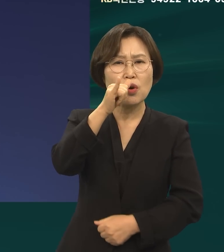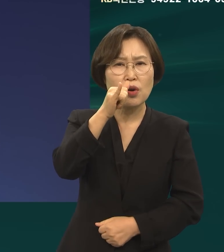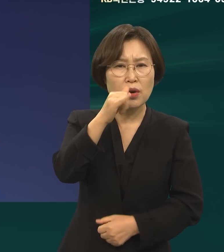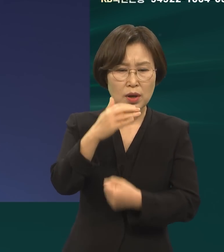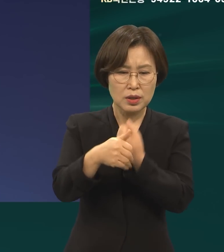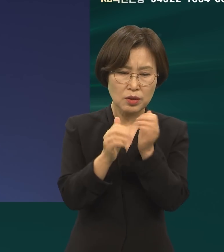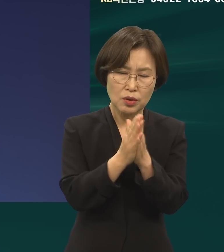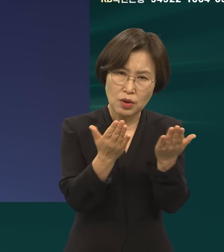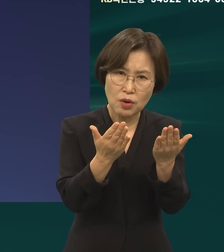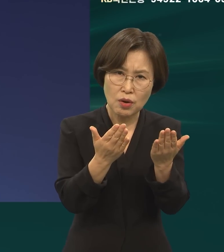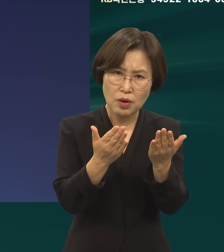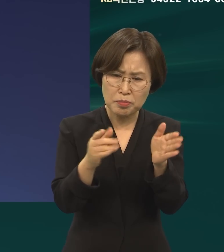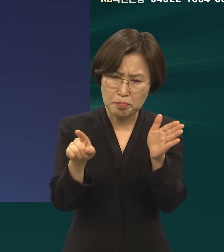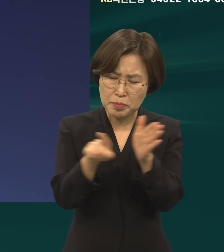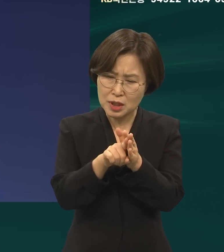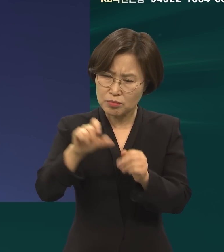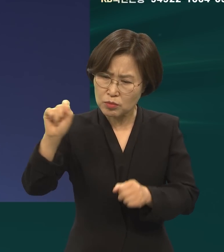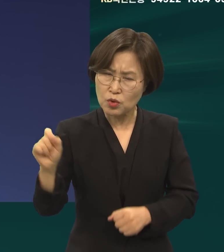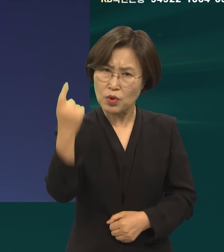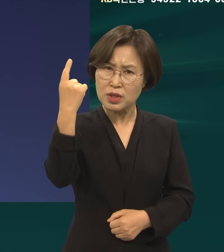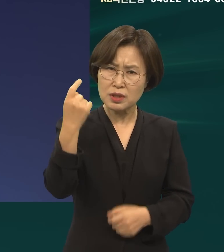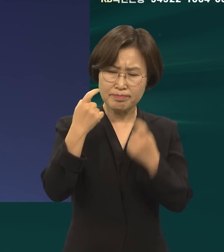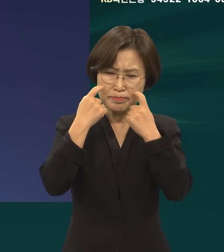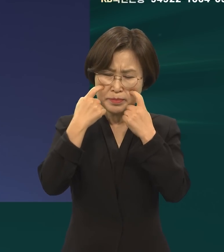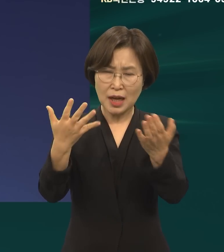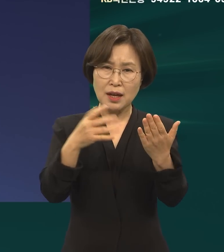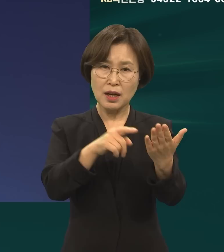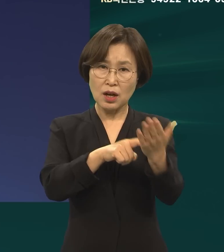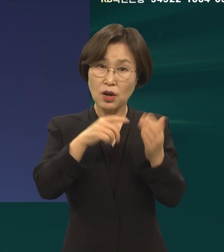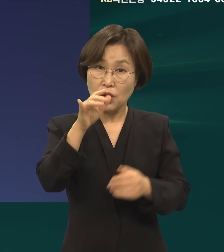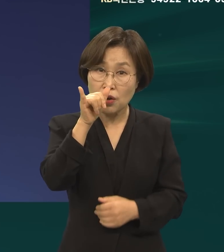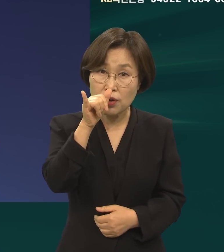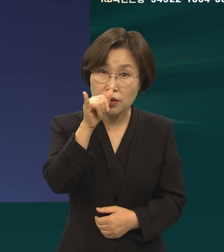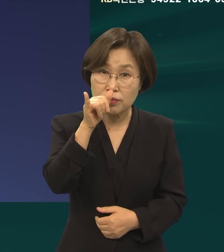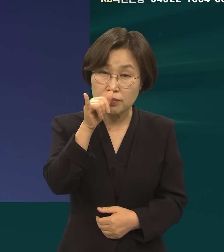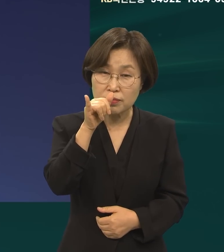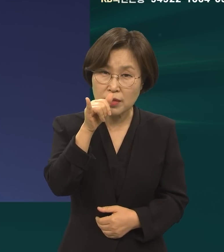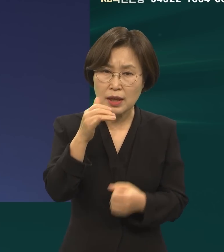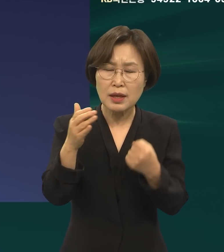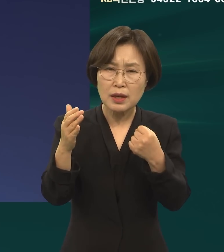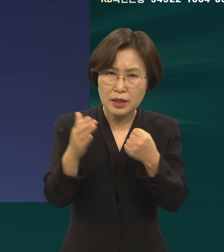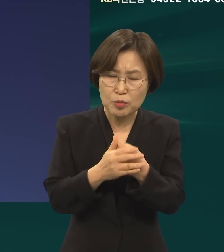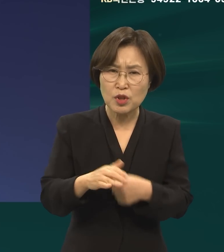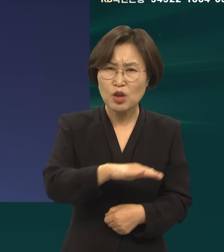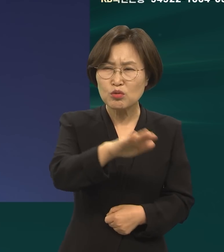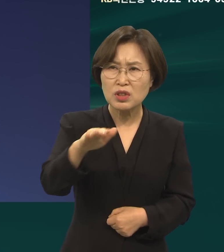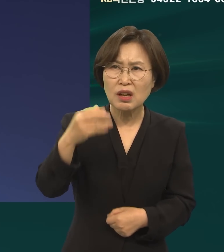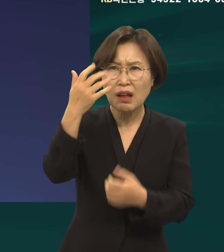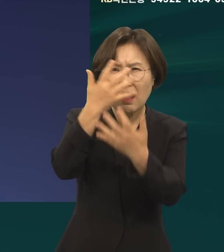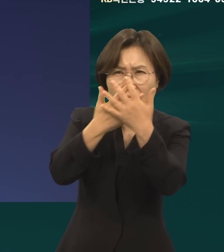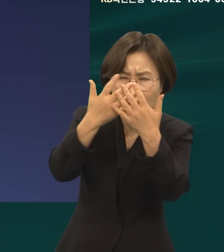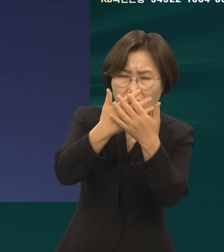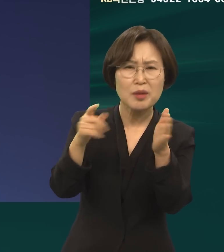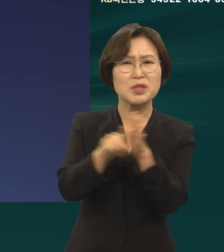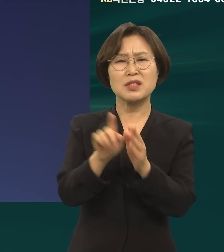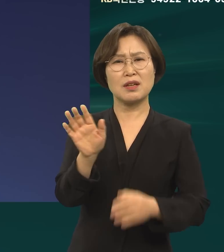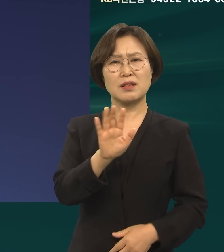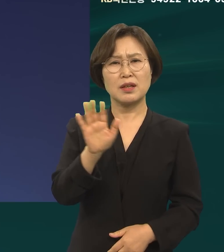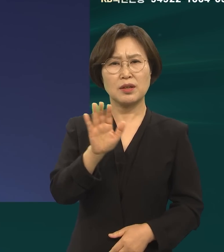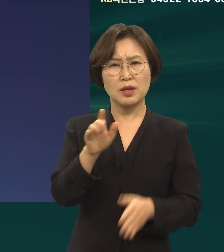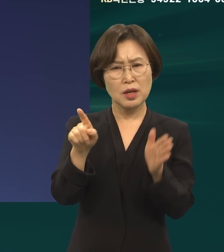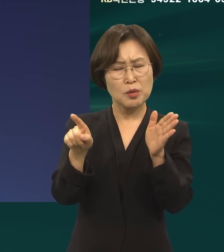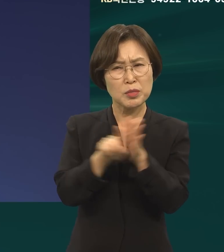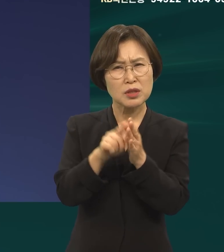성경은 믿음의 출처를 정확히 밝히고 있습니다. 이걸 알아야 우리 믿음이 추상적으로 가지 않습니다.